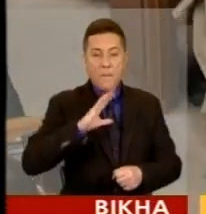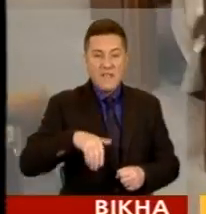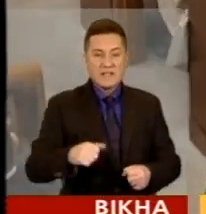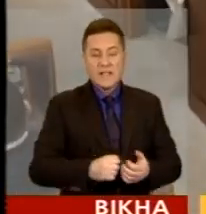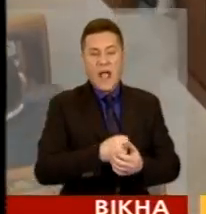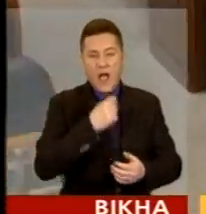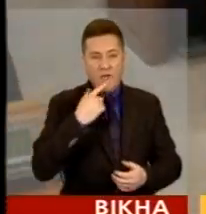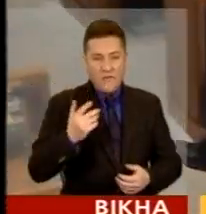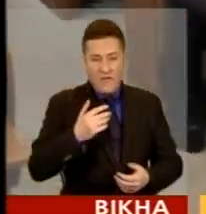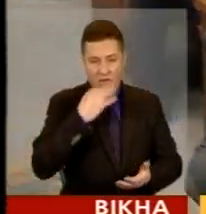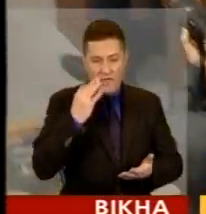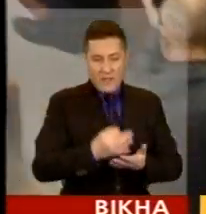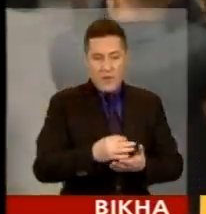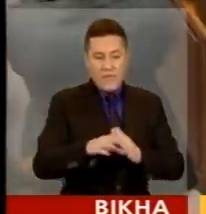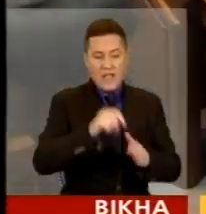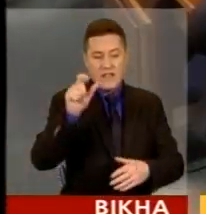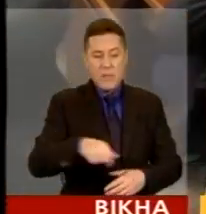Довгий виходить із зали.